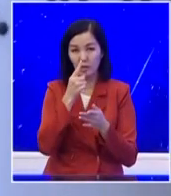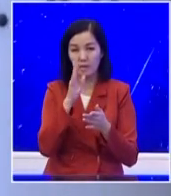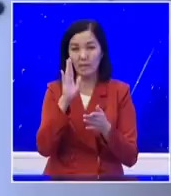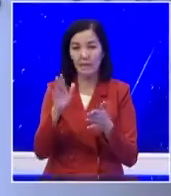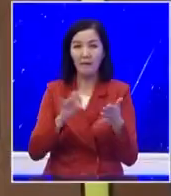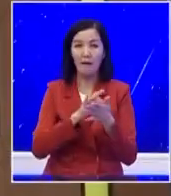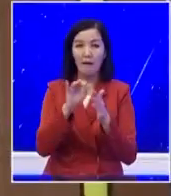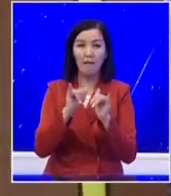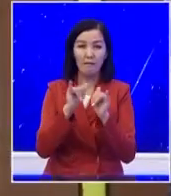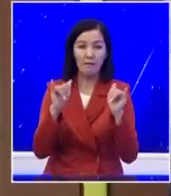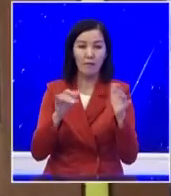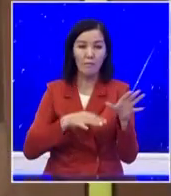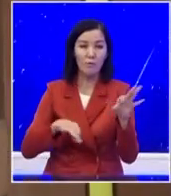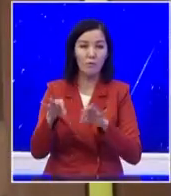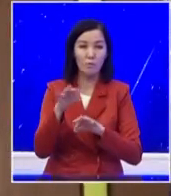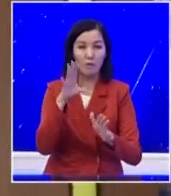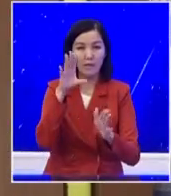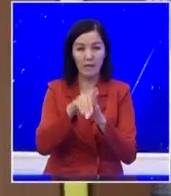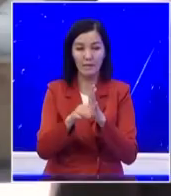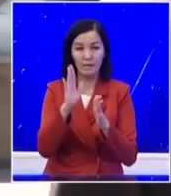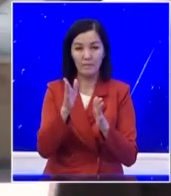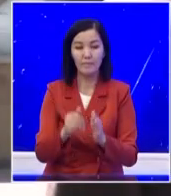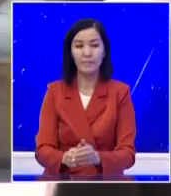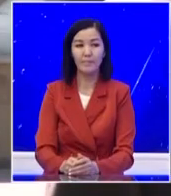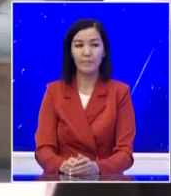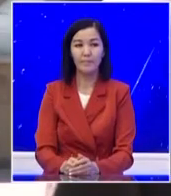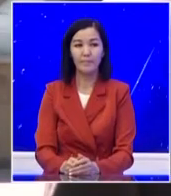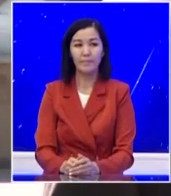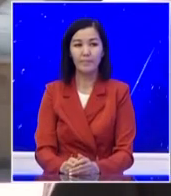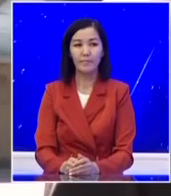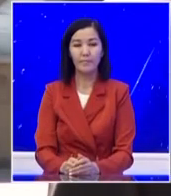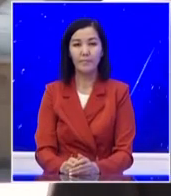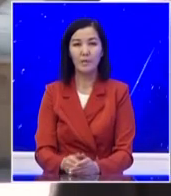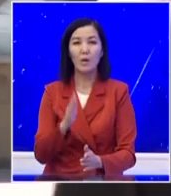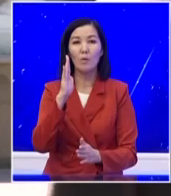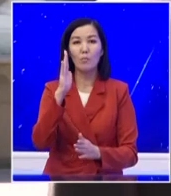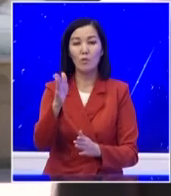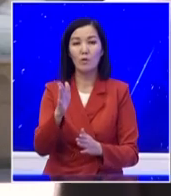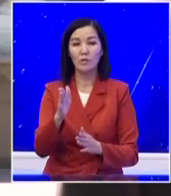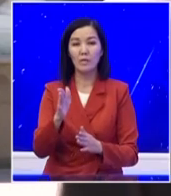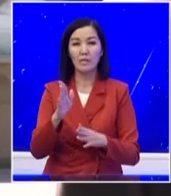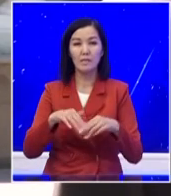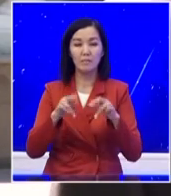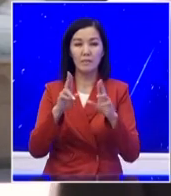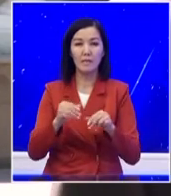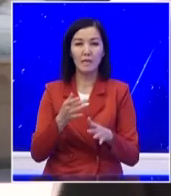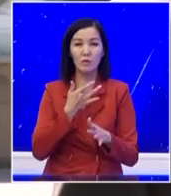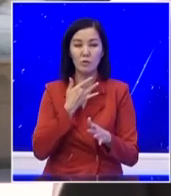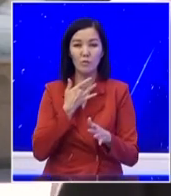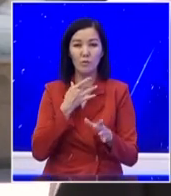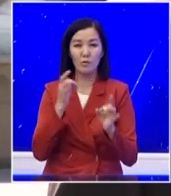қаланы дамытуға арналған жобалар аясына енгізілмек. Келешекте жаңағы бұл специальный звуковой